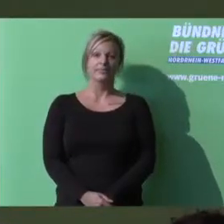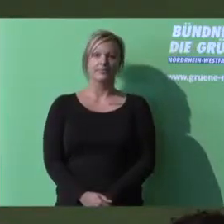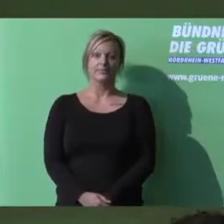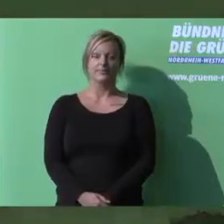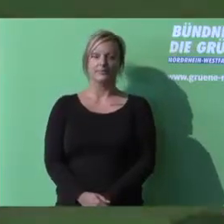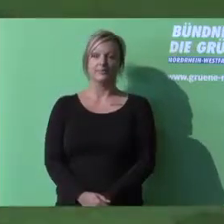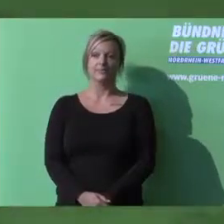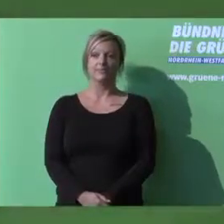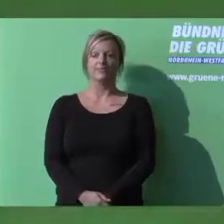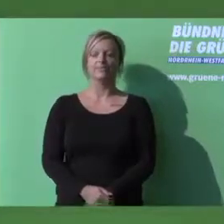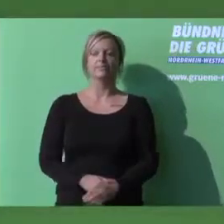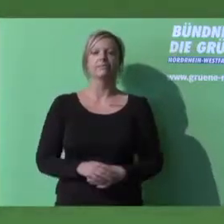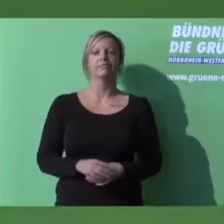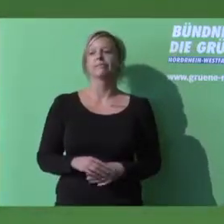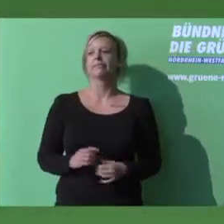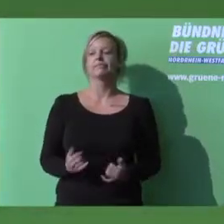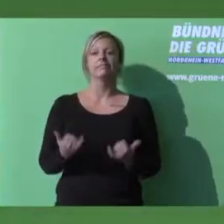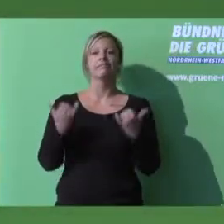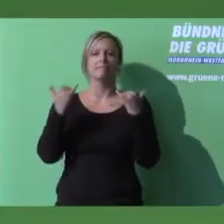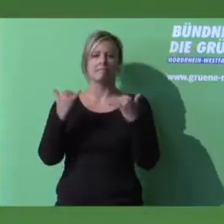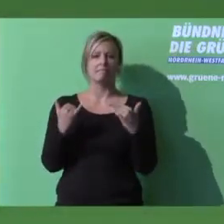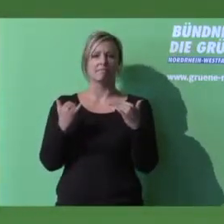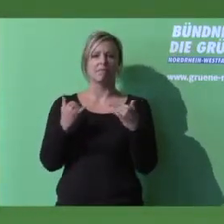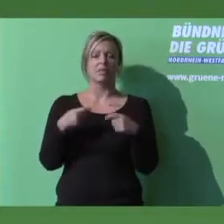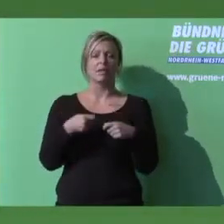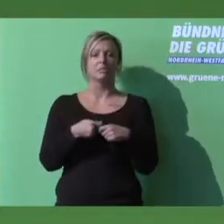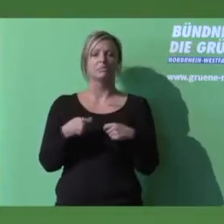Und wir ziehen jetzt in einen Bundestagswahlkampf,